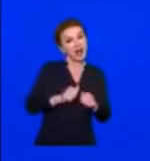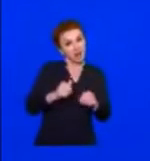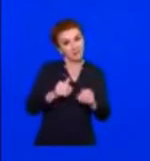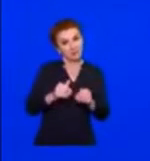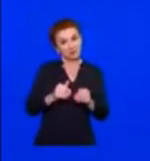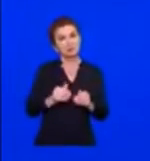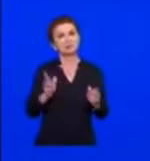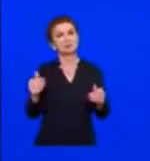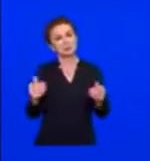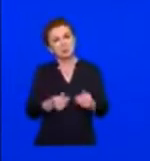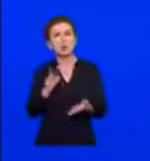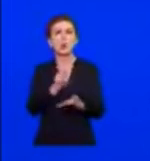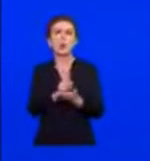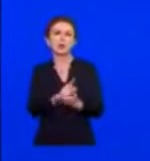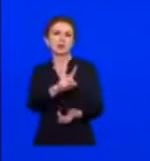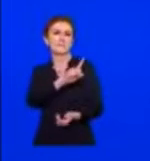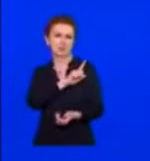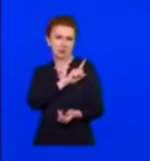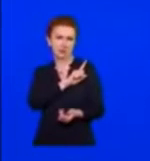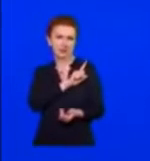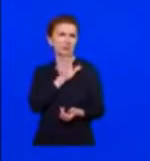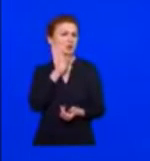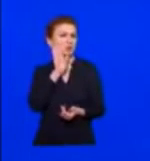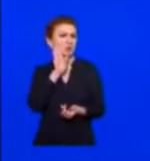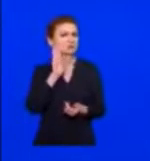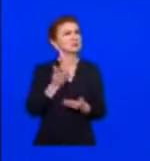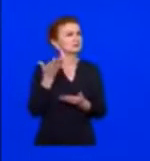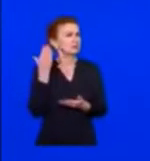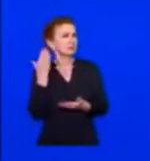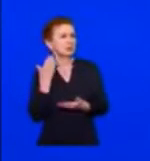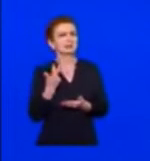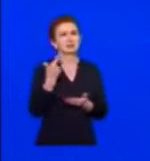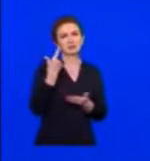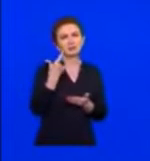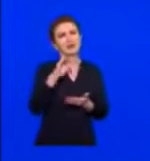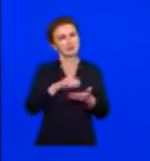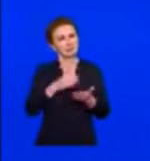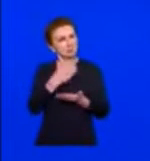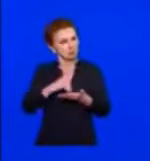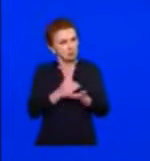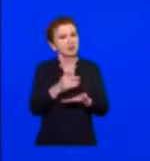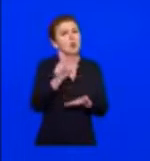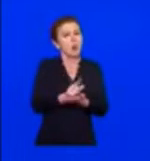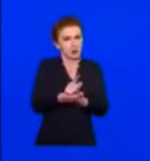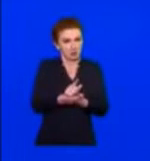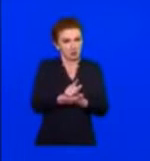pod kontrolą, tak jak to przez ostatnie dwa miesiące, tak jak przez ostatnie półtora miesiąca dzieje się w